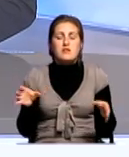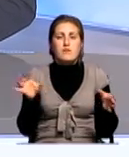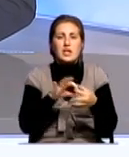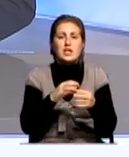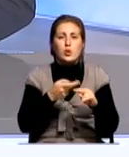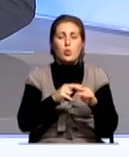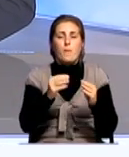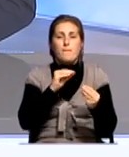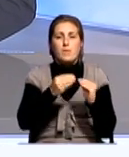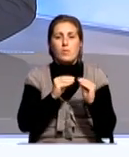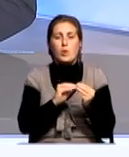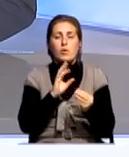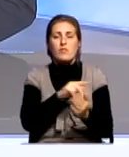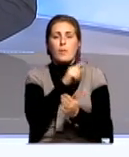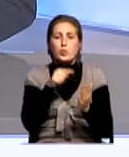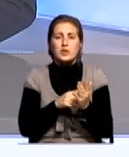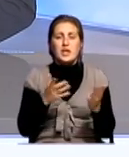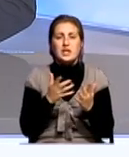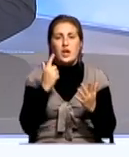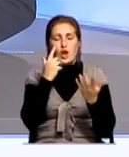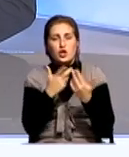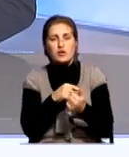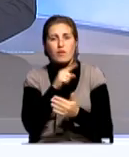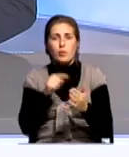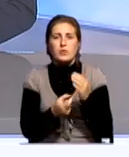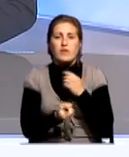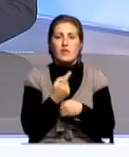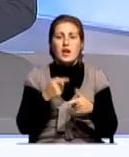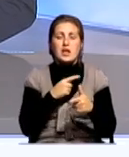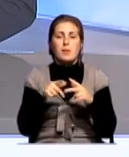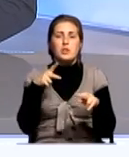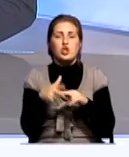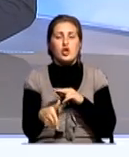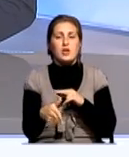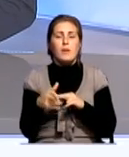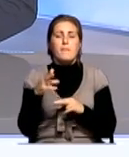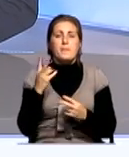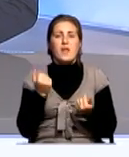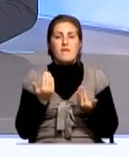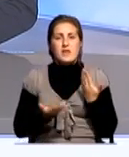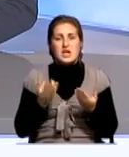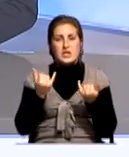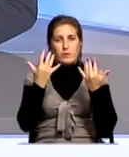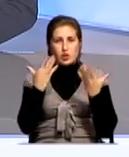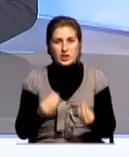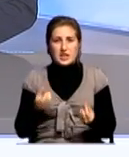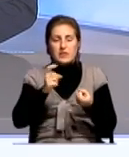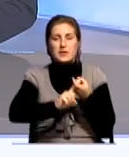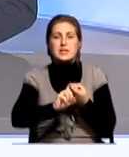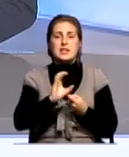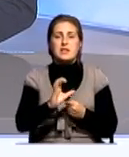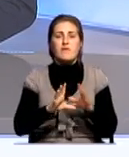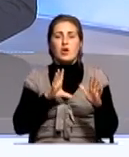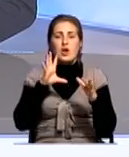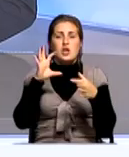к вопросам каких-то количественных вопросов выявления либо пресечения наверно на сегодняшний день в связи с